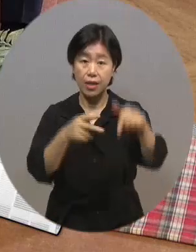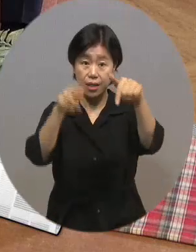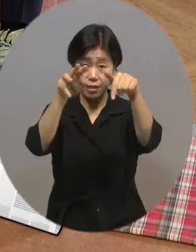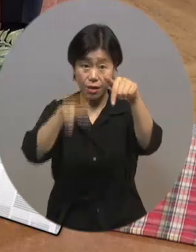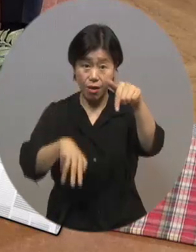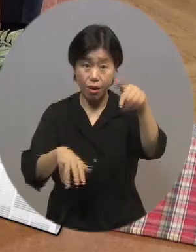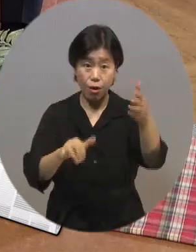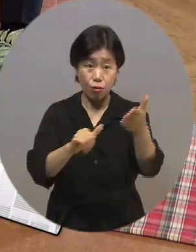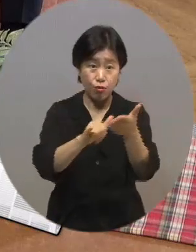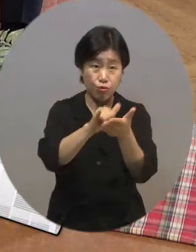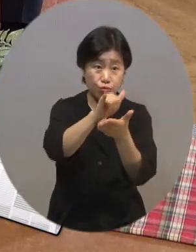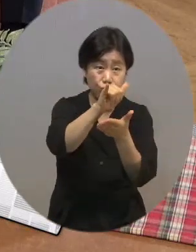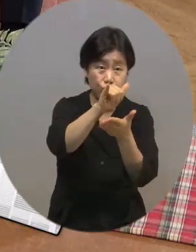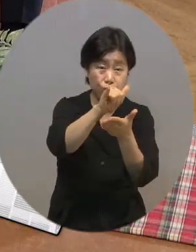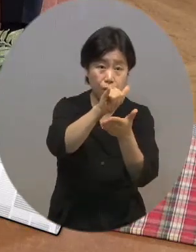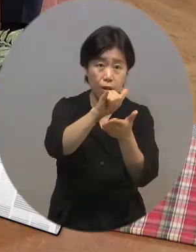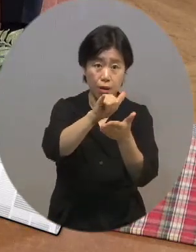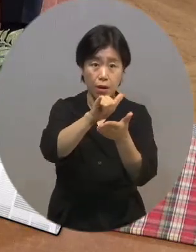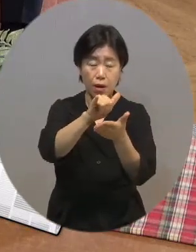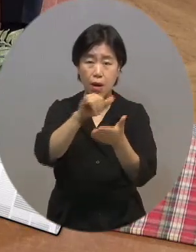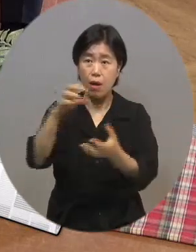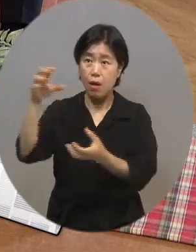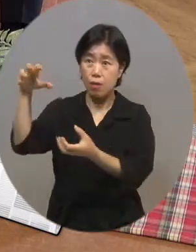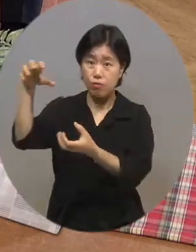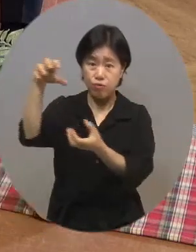내리는 항공기들이 제대로 뜨고 내리질